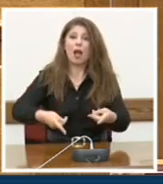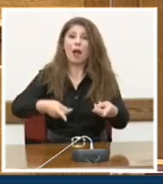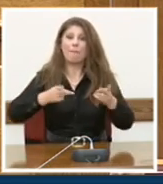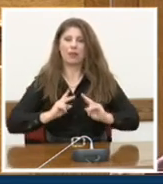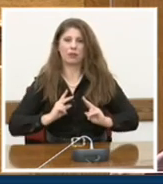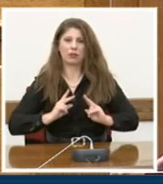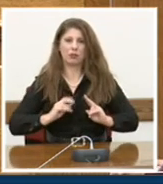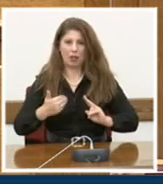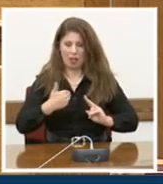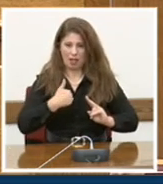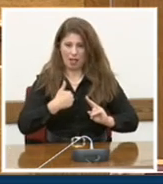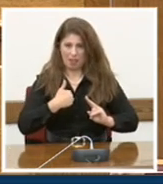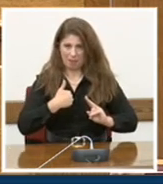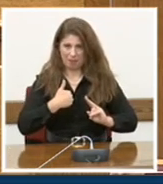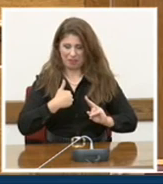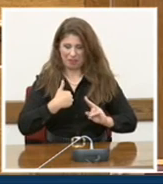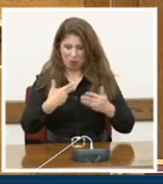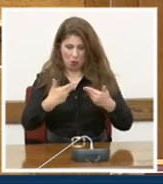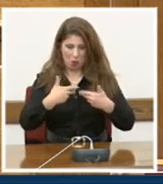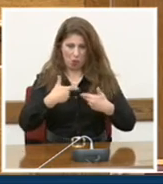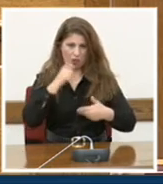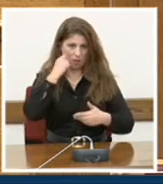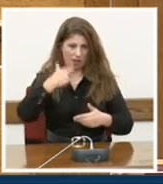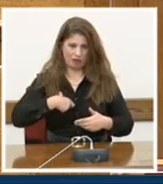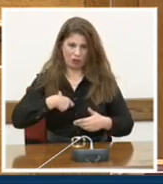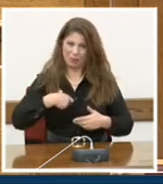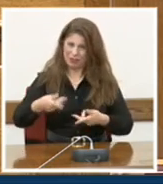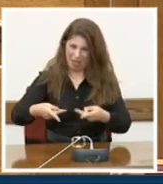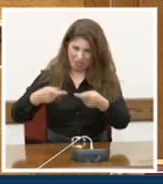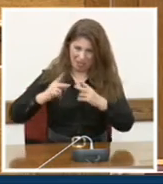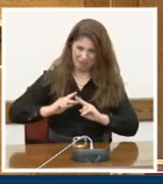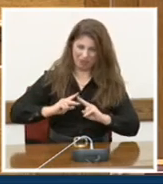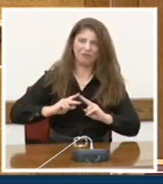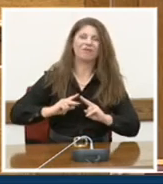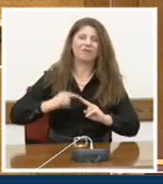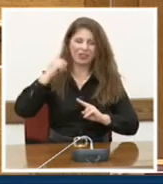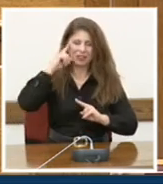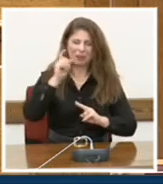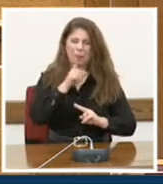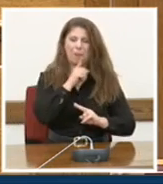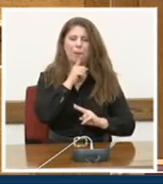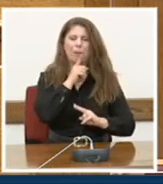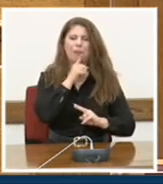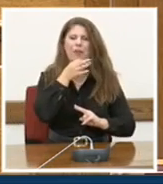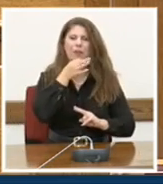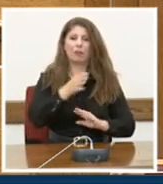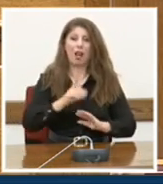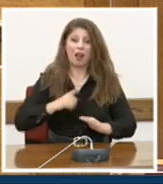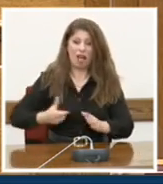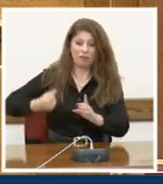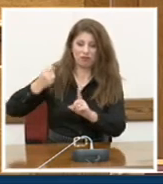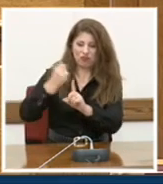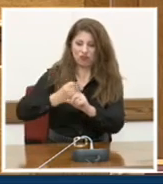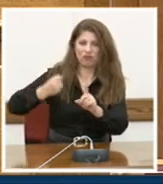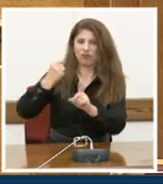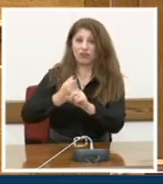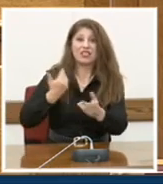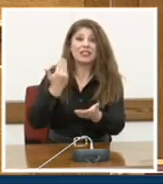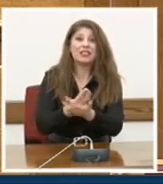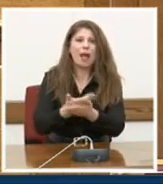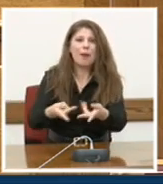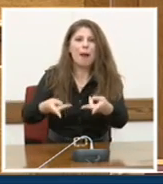ότι θα τις δώσετε, χωρίς αυτό να σημαίνει ότι θα σταματήσουμε να τις απαιτούμε. Κανείς